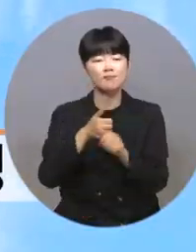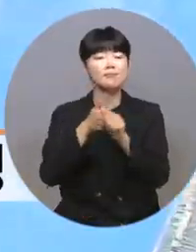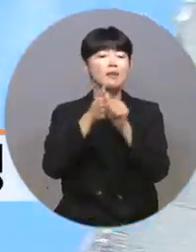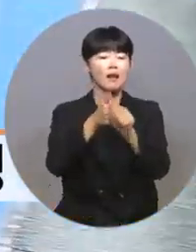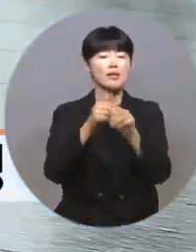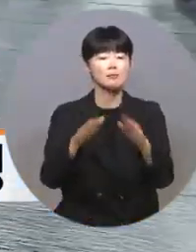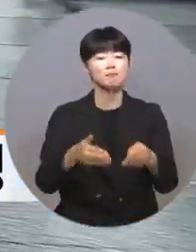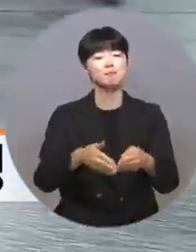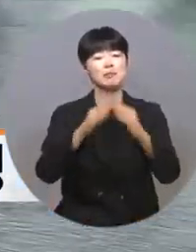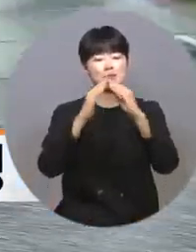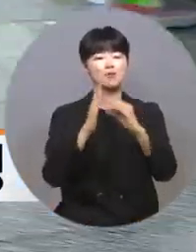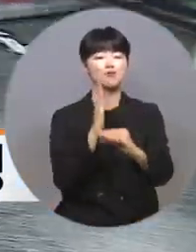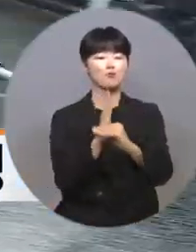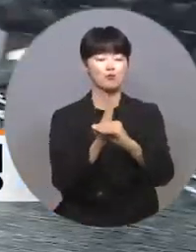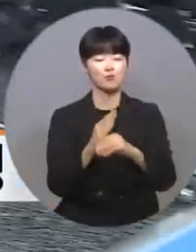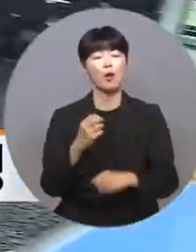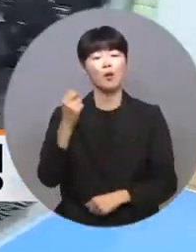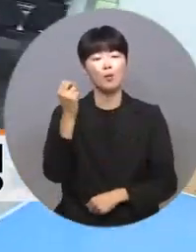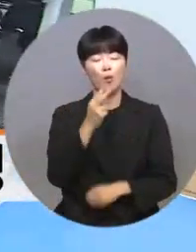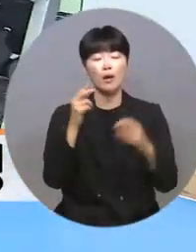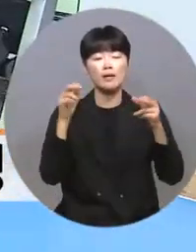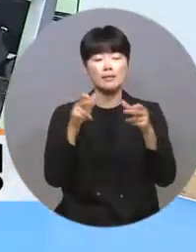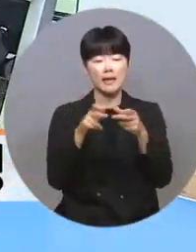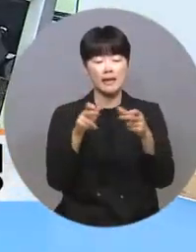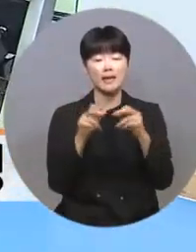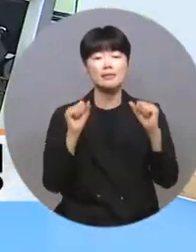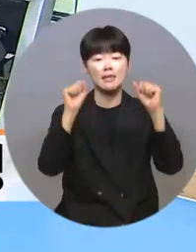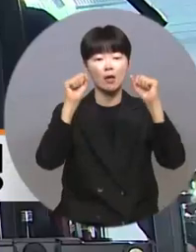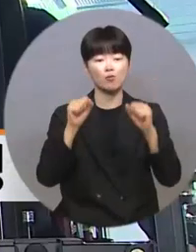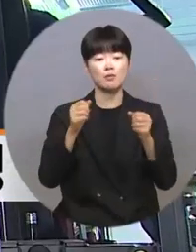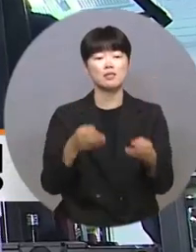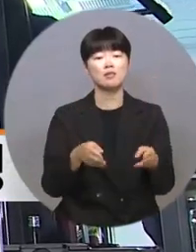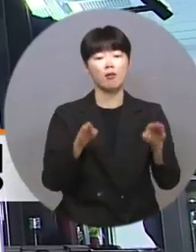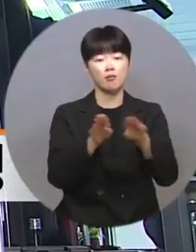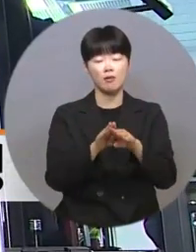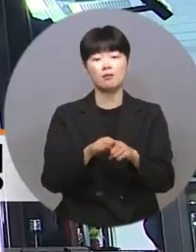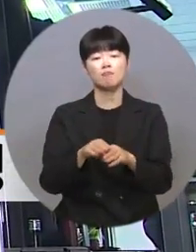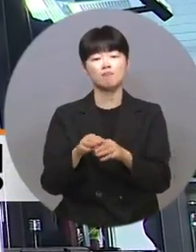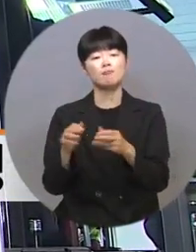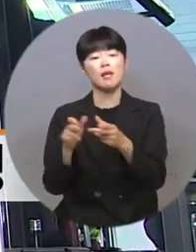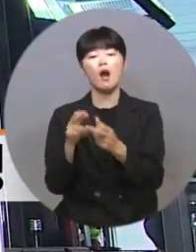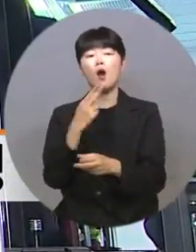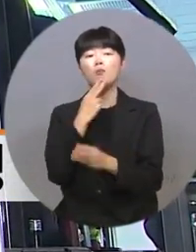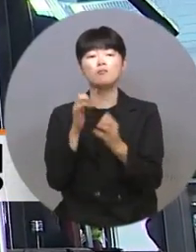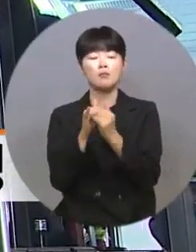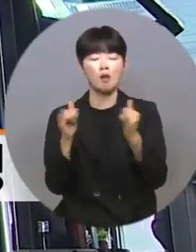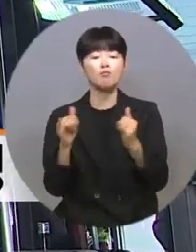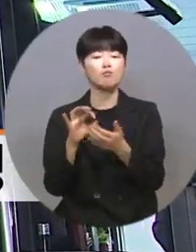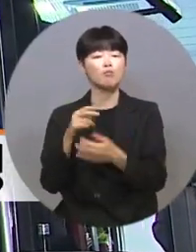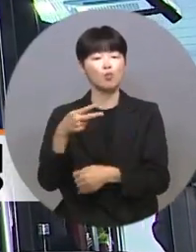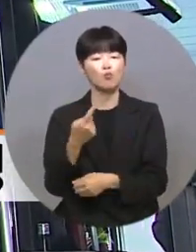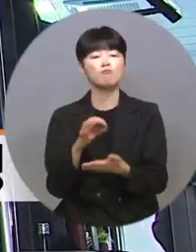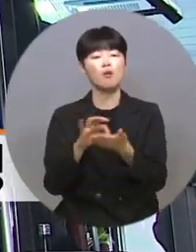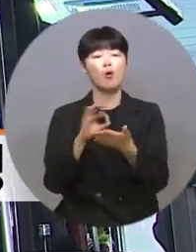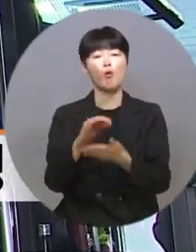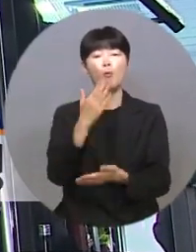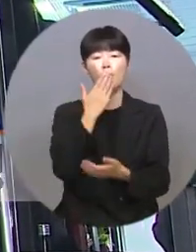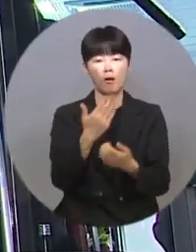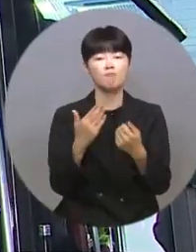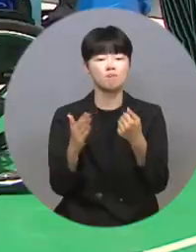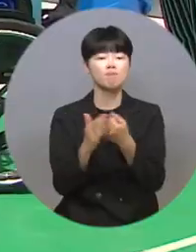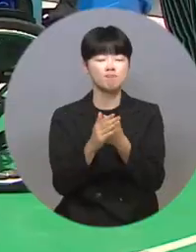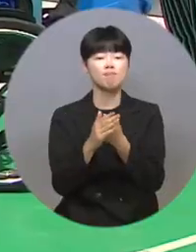일상에서 즐기는 생활 밀착형 장애인 체육시설로 비장애인도 함께 이용하는 사회통합형 체육시설로 준비되고